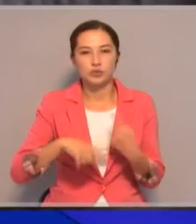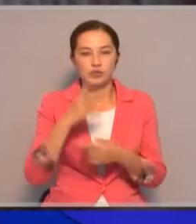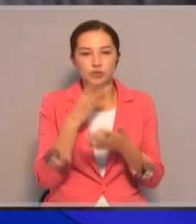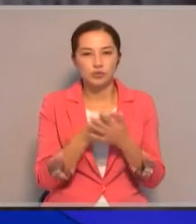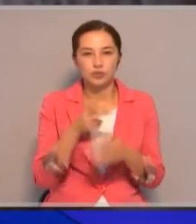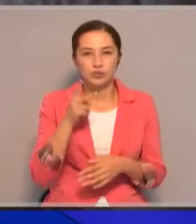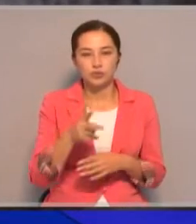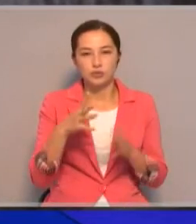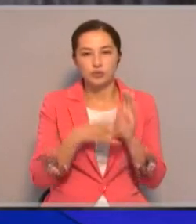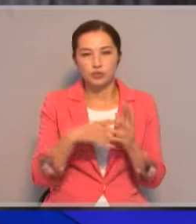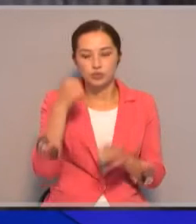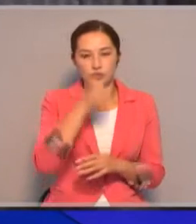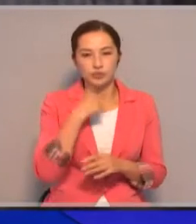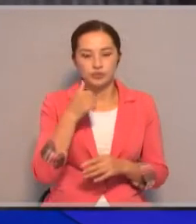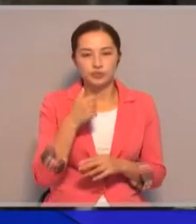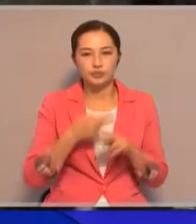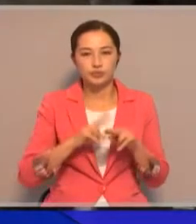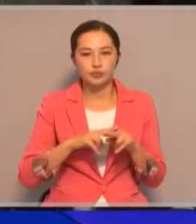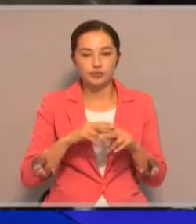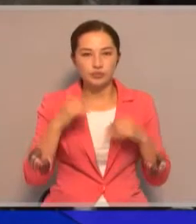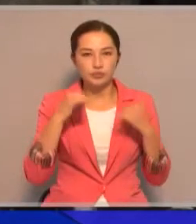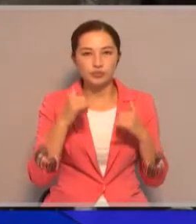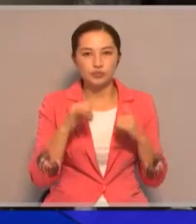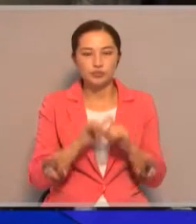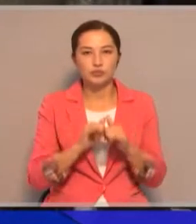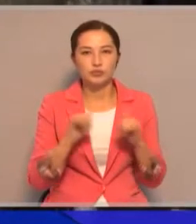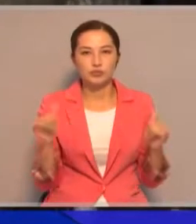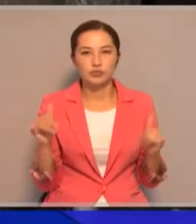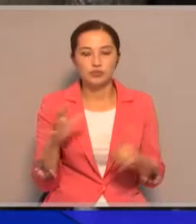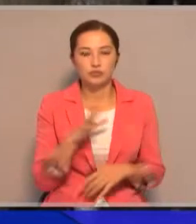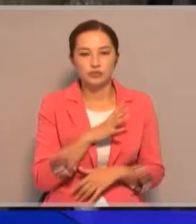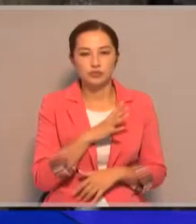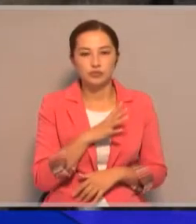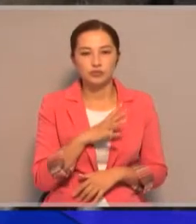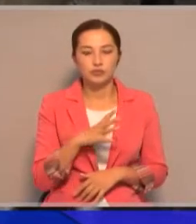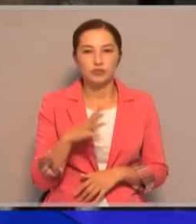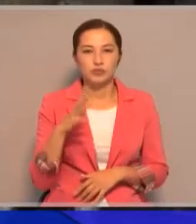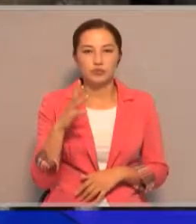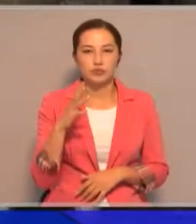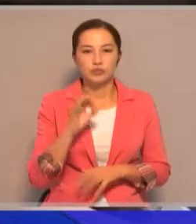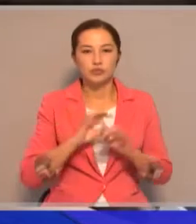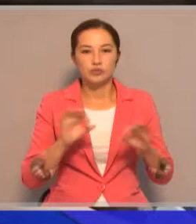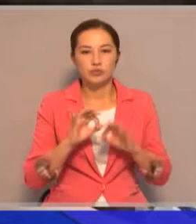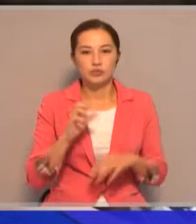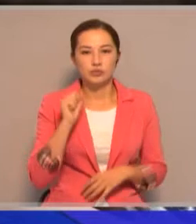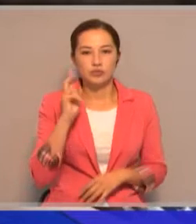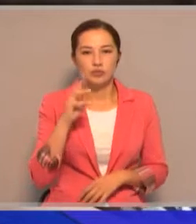2009 жылдан бастап асыл тұқымды Голштейн сиырларын еліміздің батысынан алдыртады.